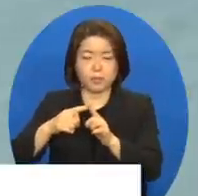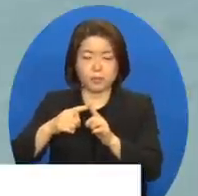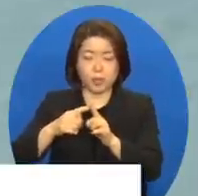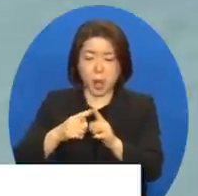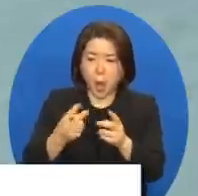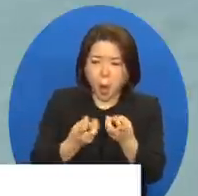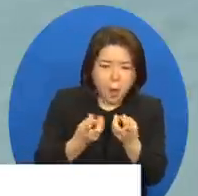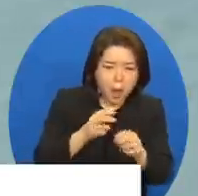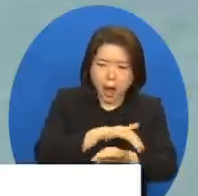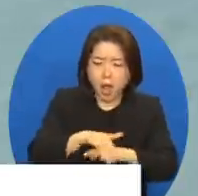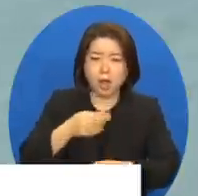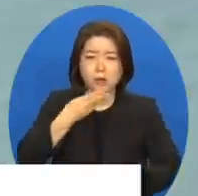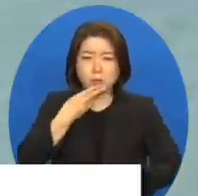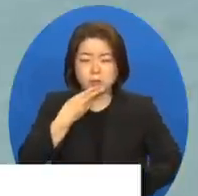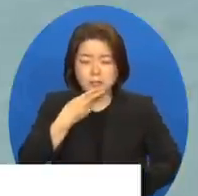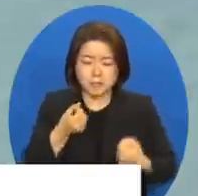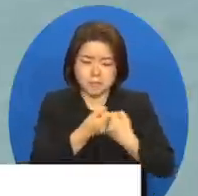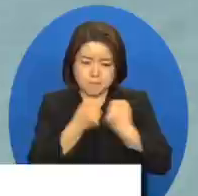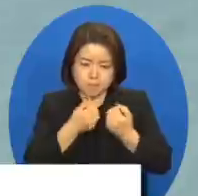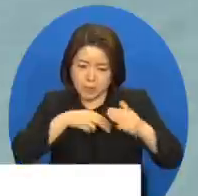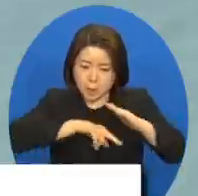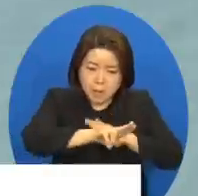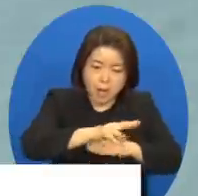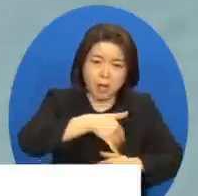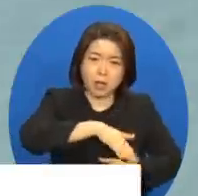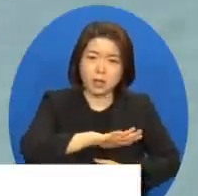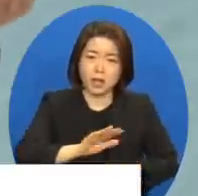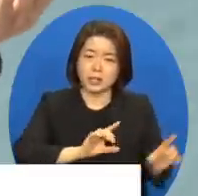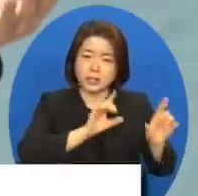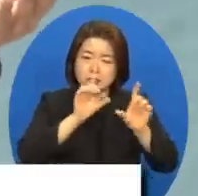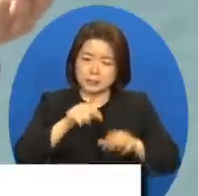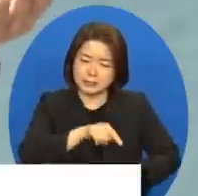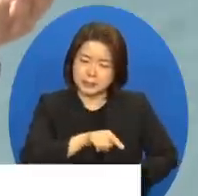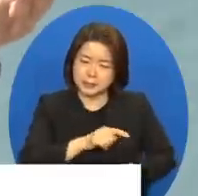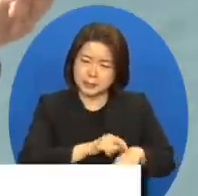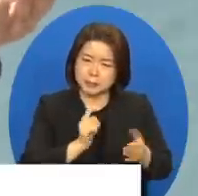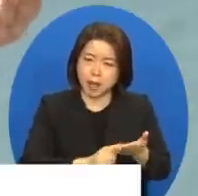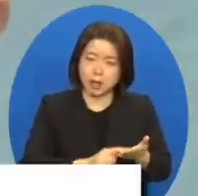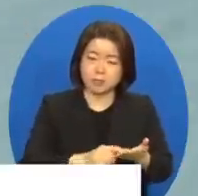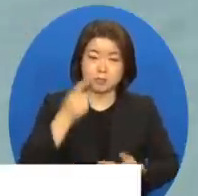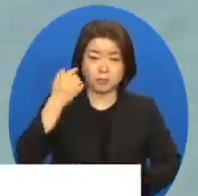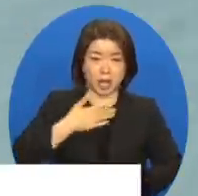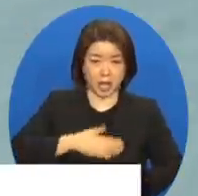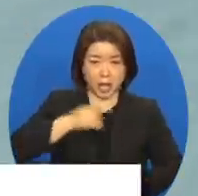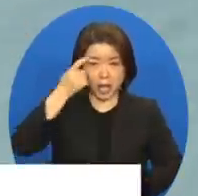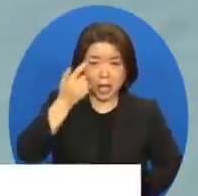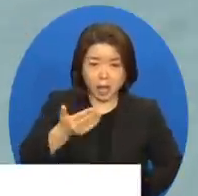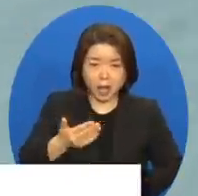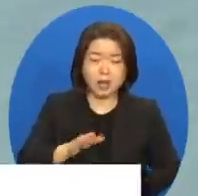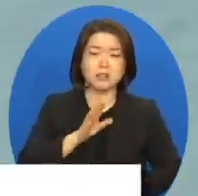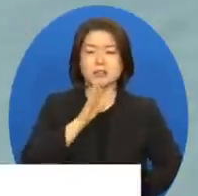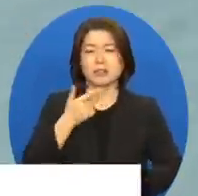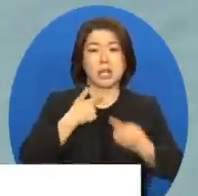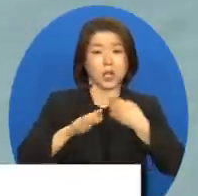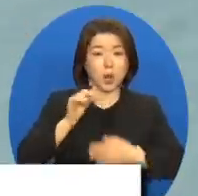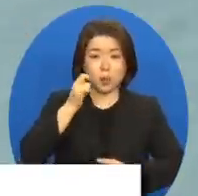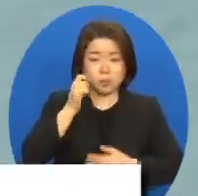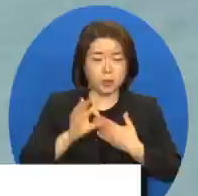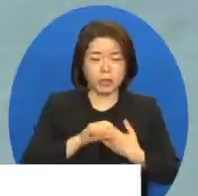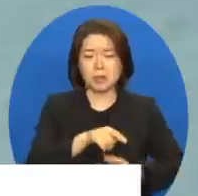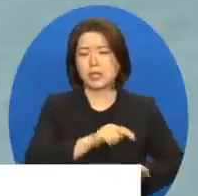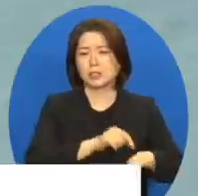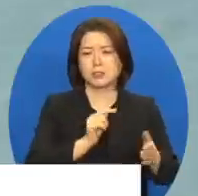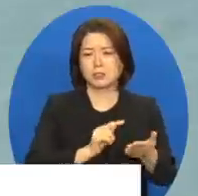없이 피난을 떠나는 심정, 여러분 상상되십니까? 실제로 겪어보지 않은 사람은 그 심정 이해